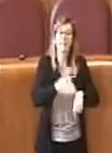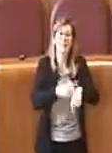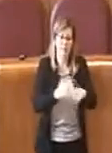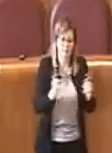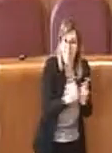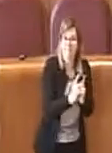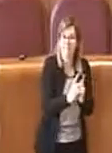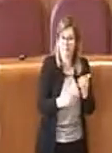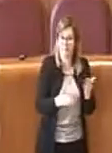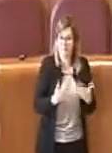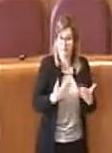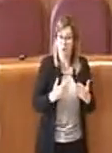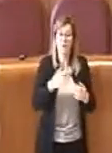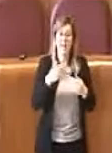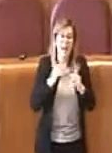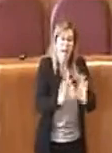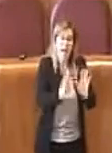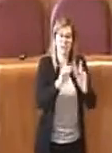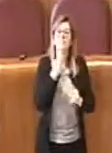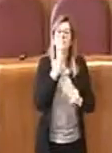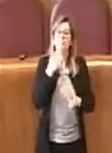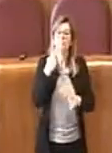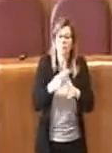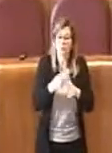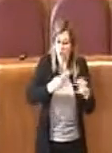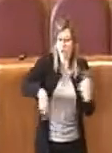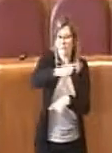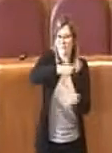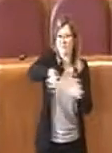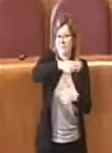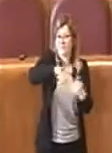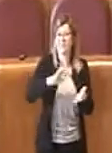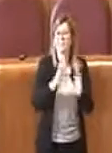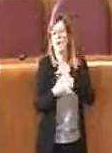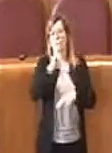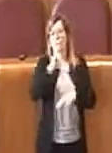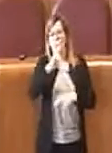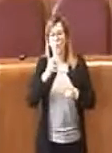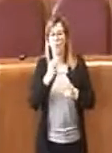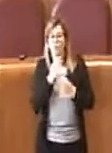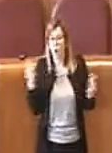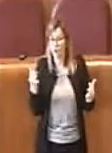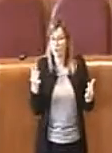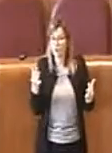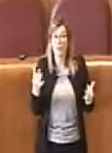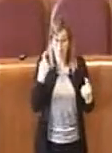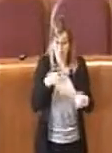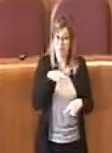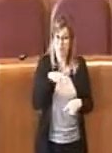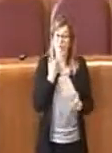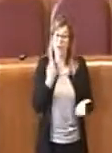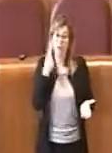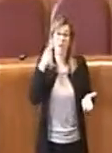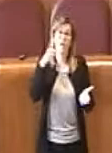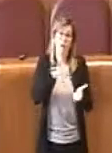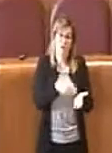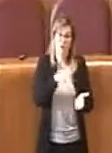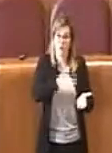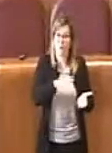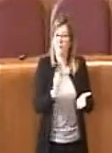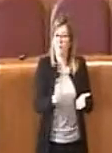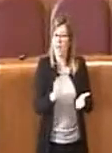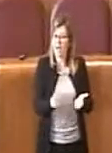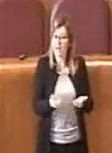lasciati a chi ne ha bisogno questo è il principio che sta alla base la sosta tariffata e consente a chi per forza per necessità